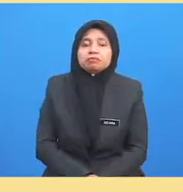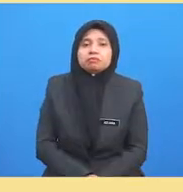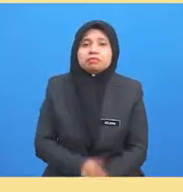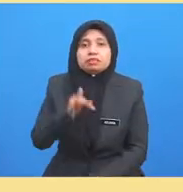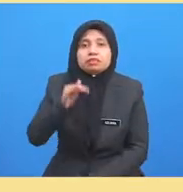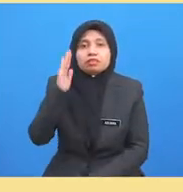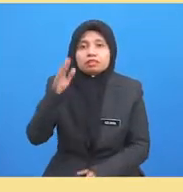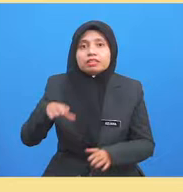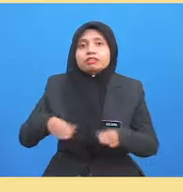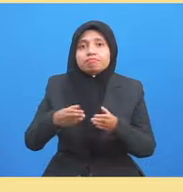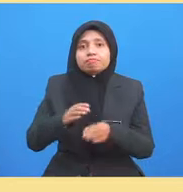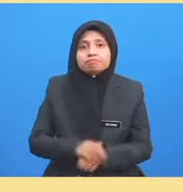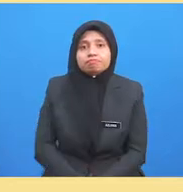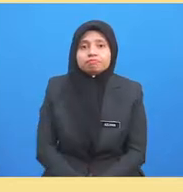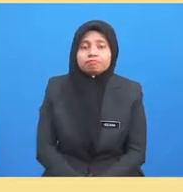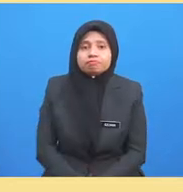yang akan dihasilkan.